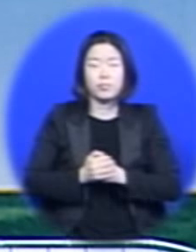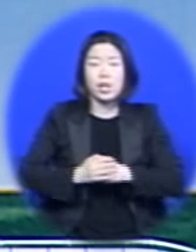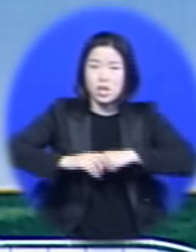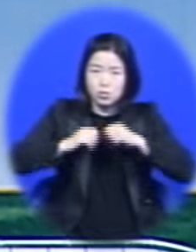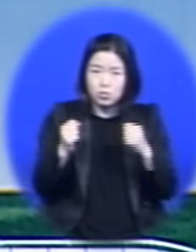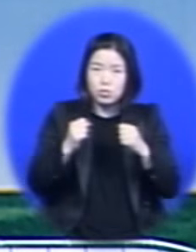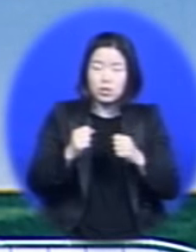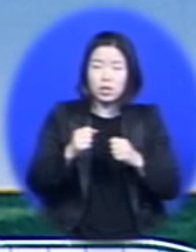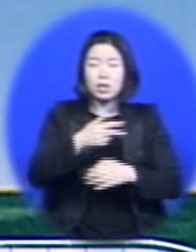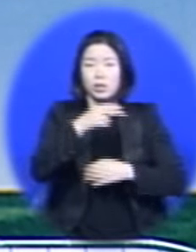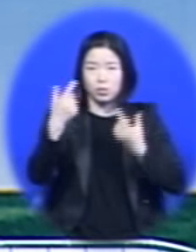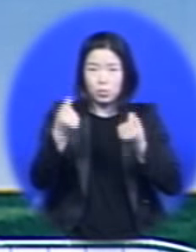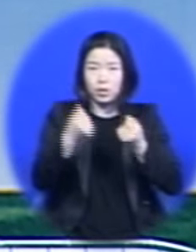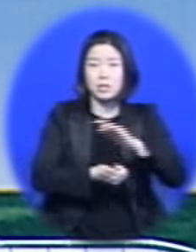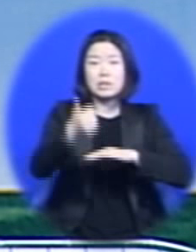순종이 곧 성공입니다.